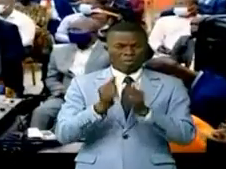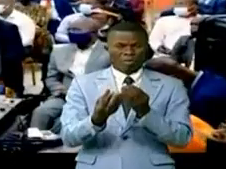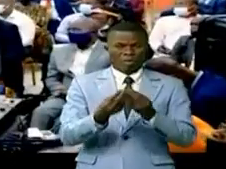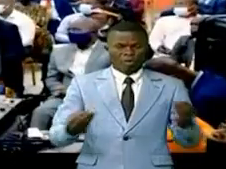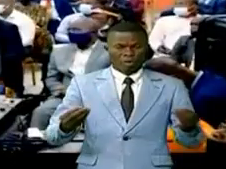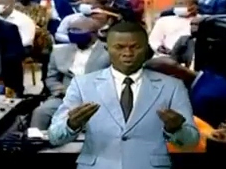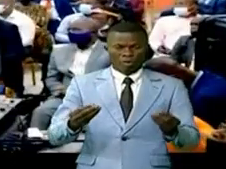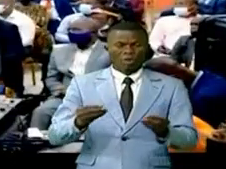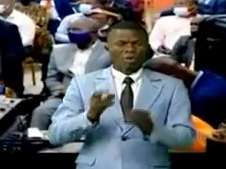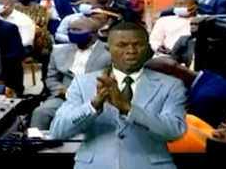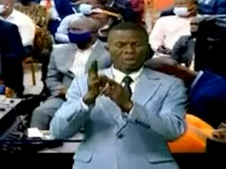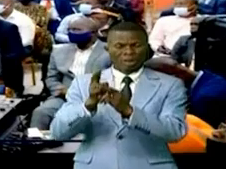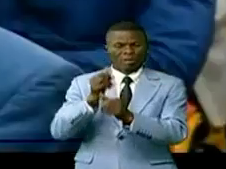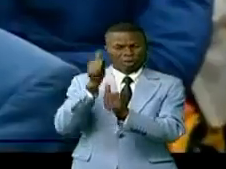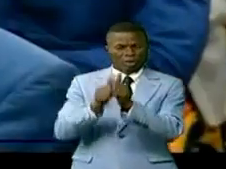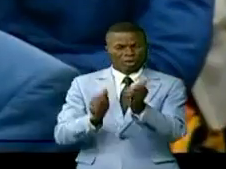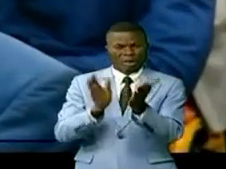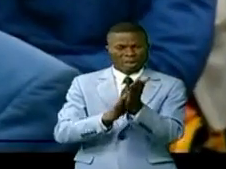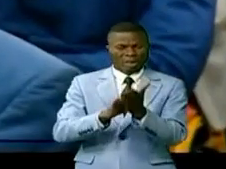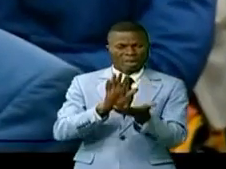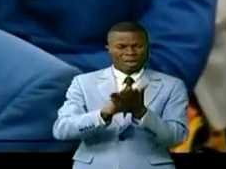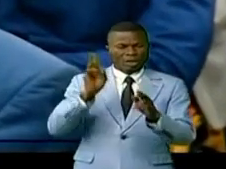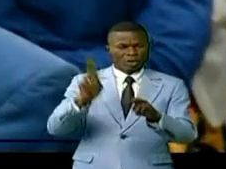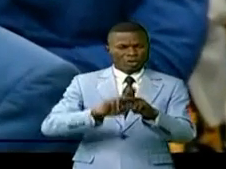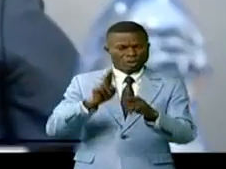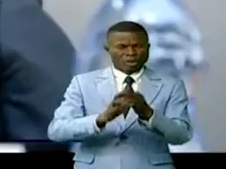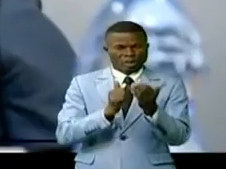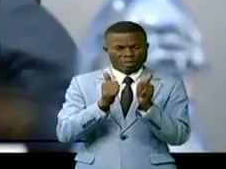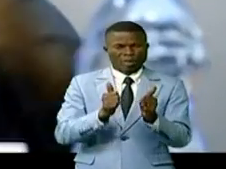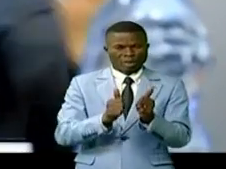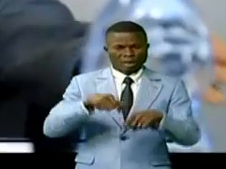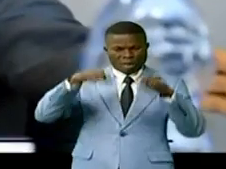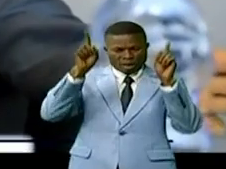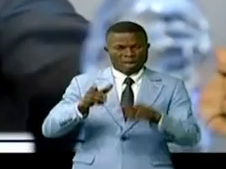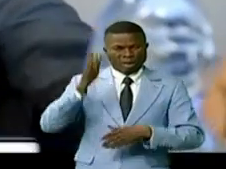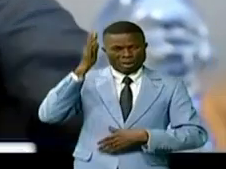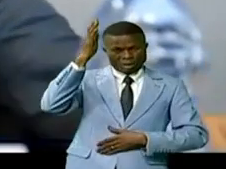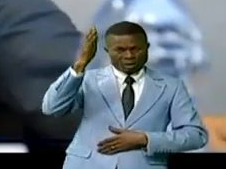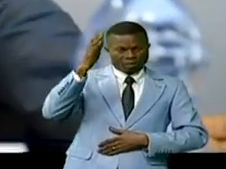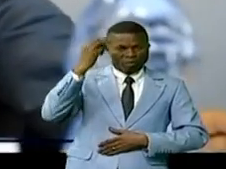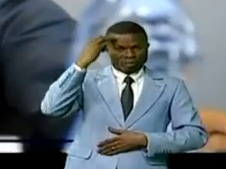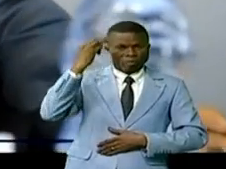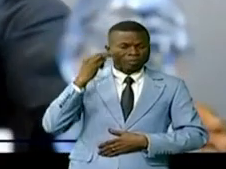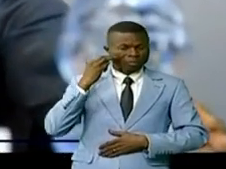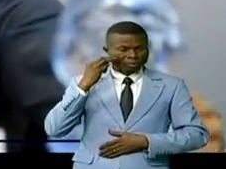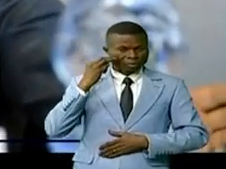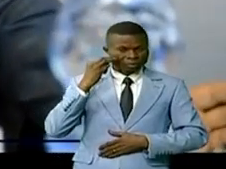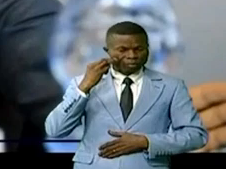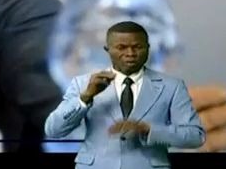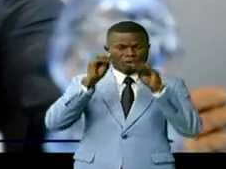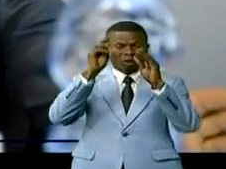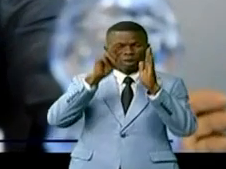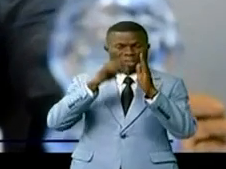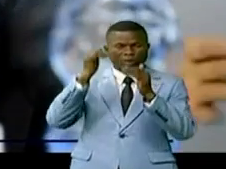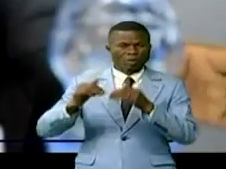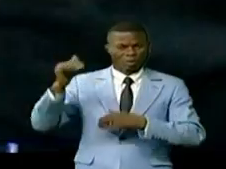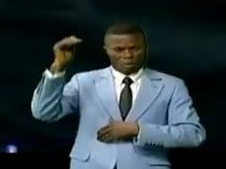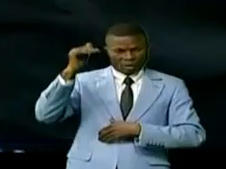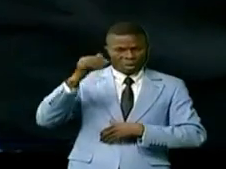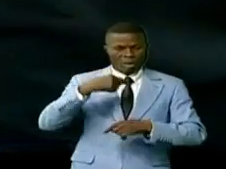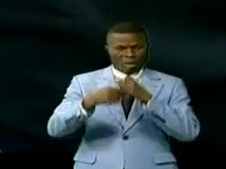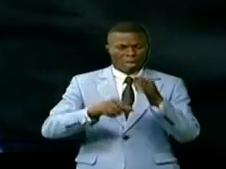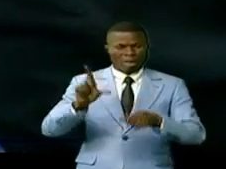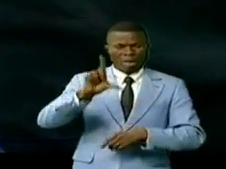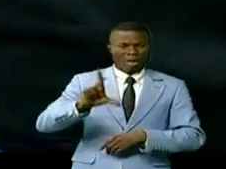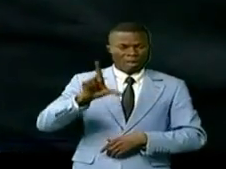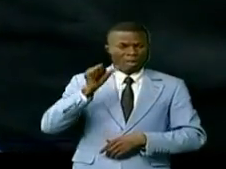États généraux soient d'application dès l'année prochaine. C'est dans ce sens que le ministre Muindo Nzangi Butondo a procédé lundi